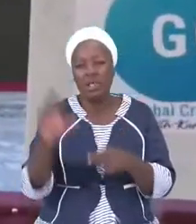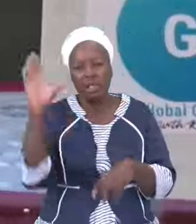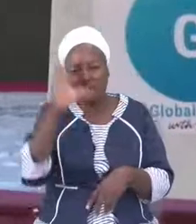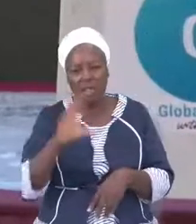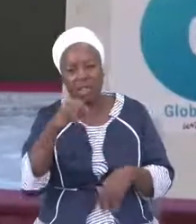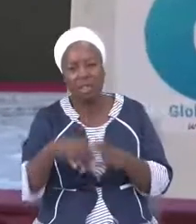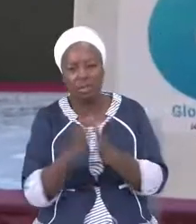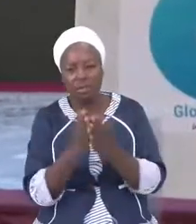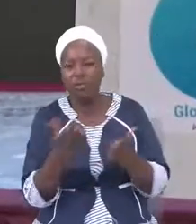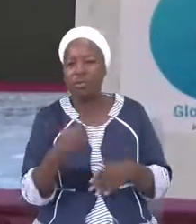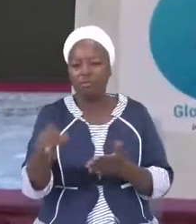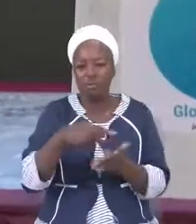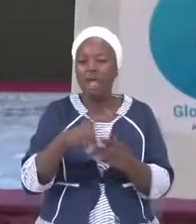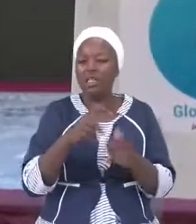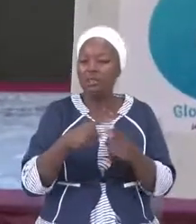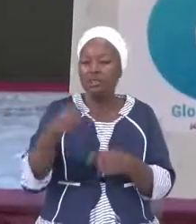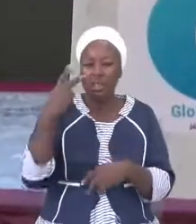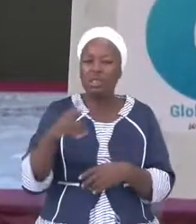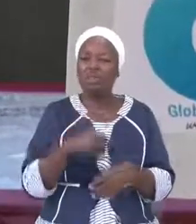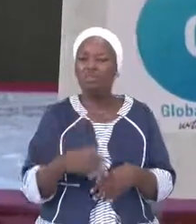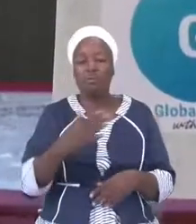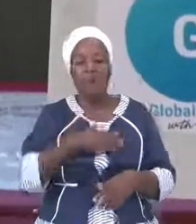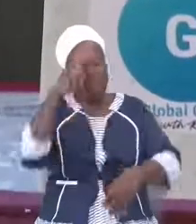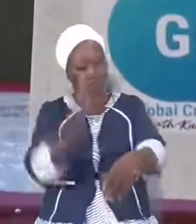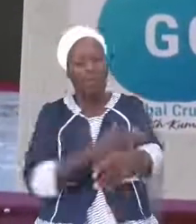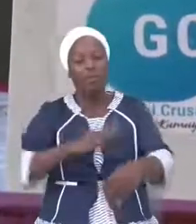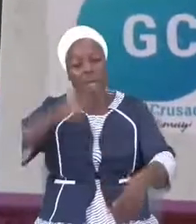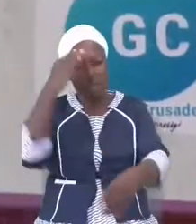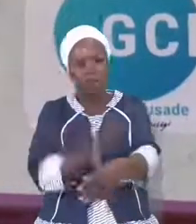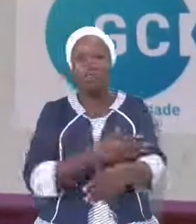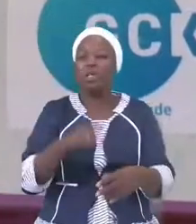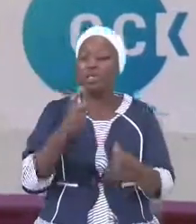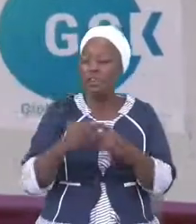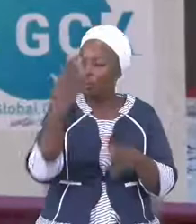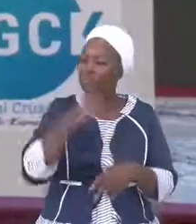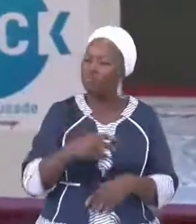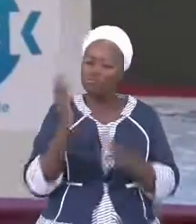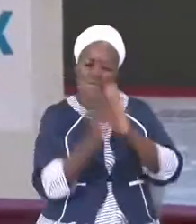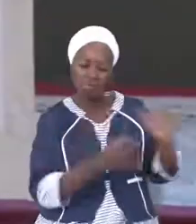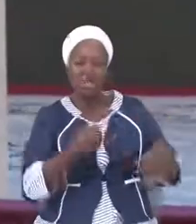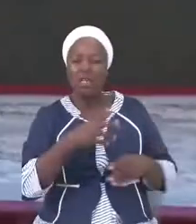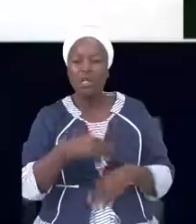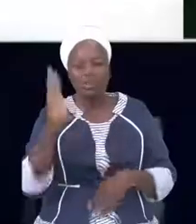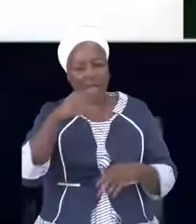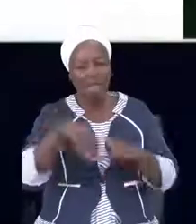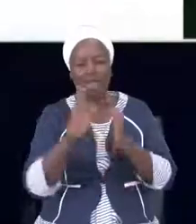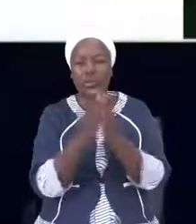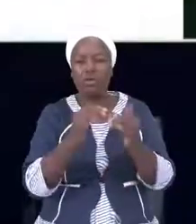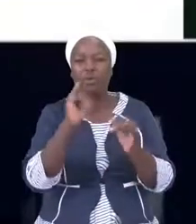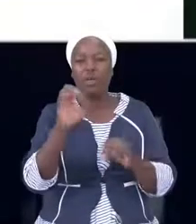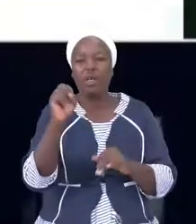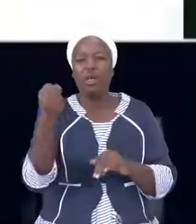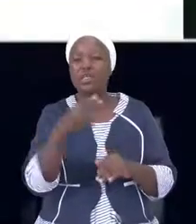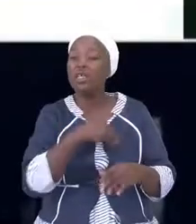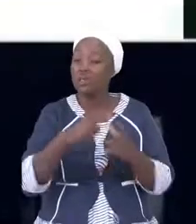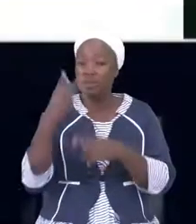et quiconque n'écoutera pas ce prophète, je l'exterminerai du milieu de vous. Mon